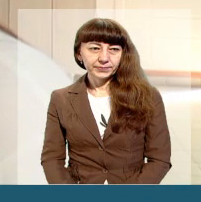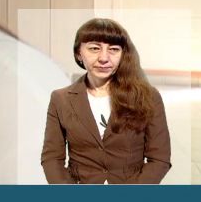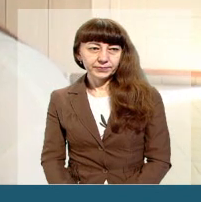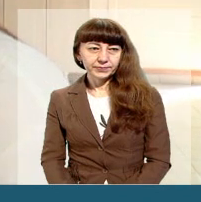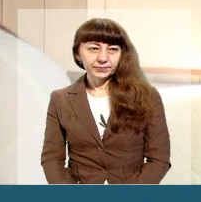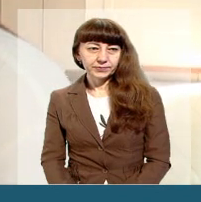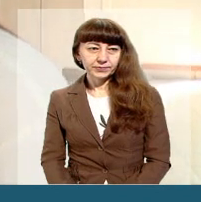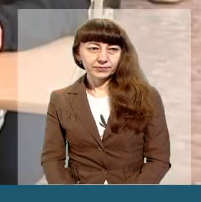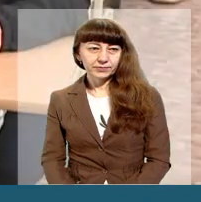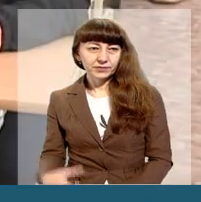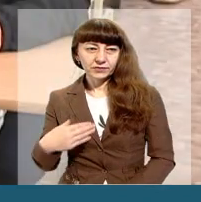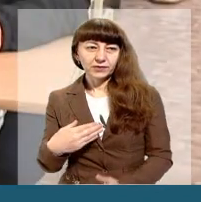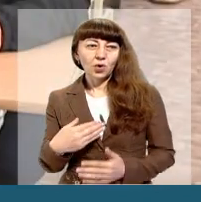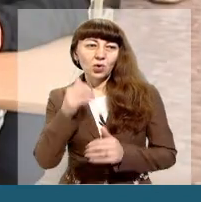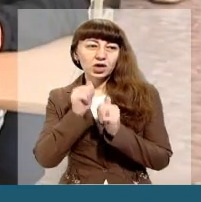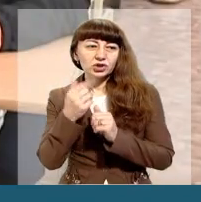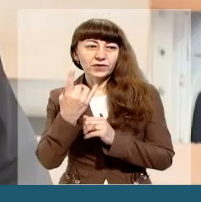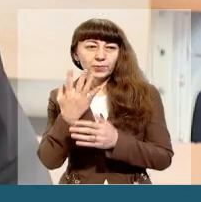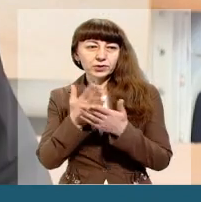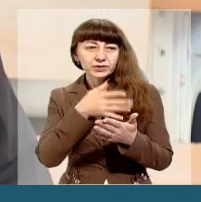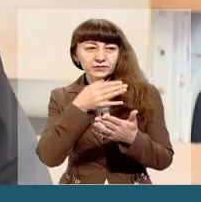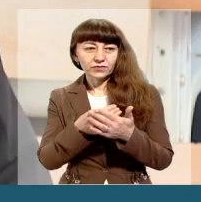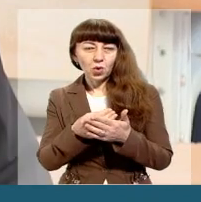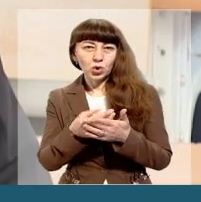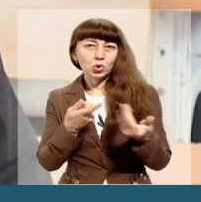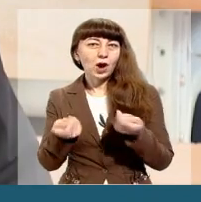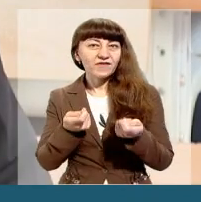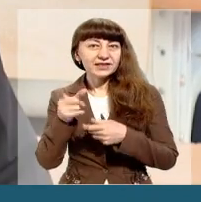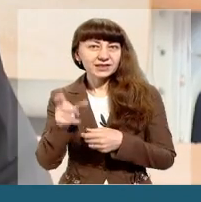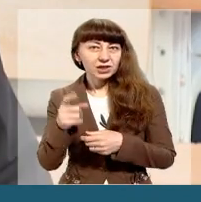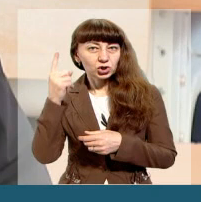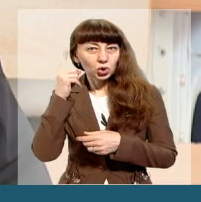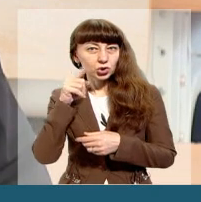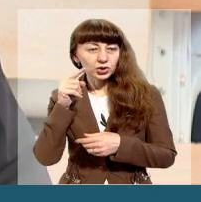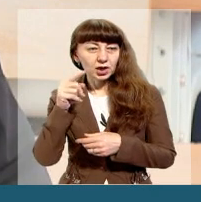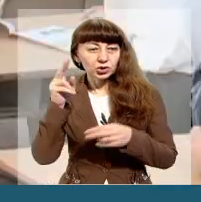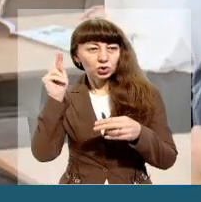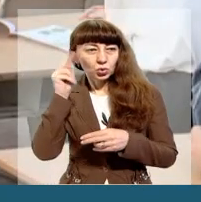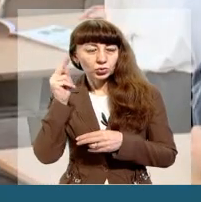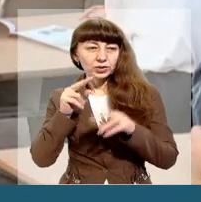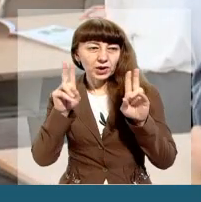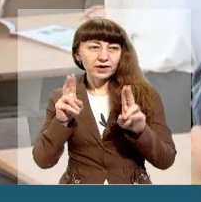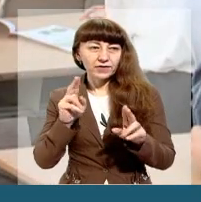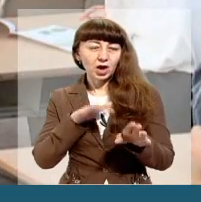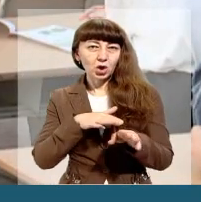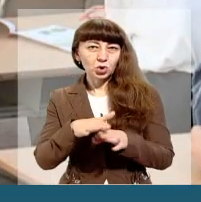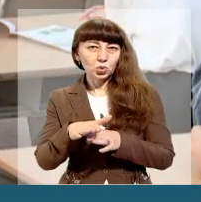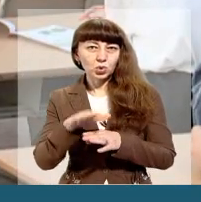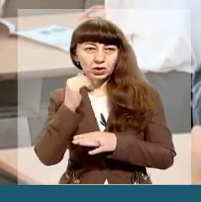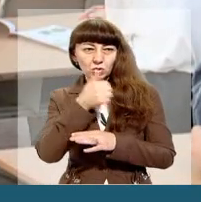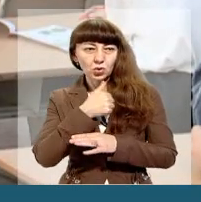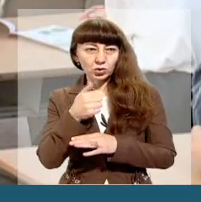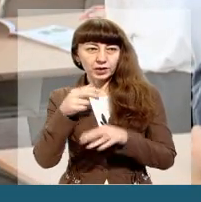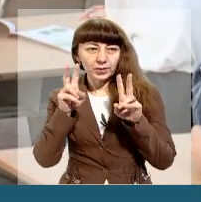Сомнений в ответах не было. У каждого ребенка есть свой наставник. Изучают правила они круглый год. Самое время